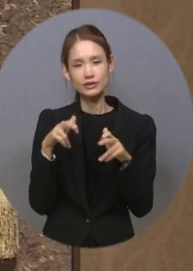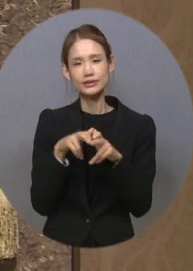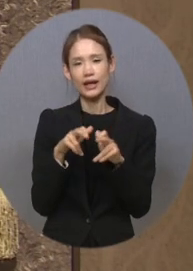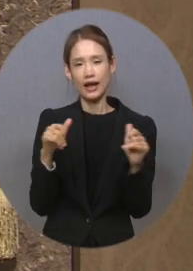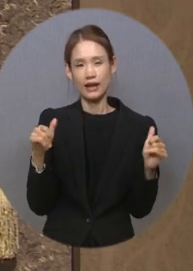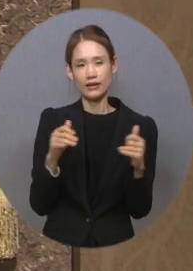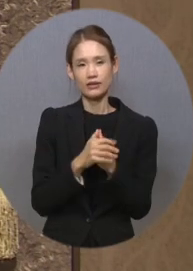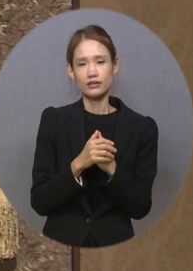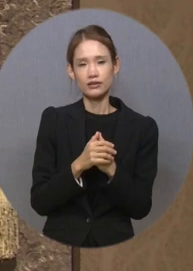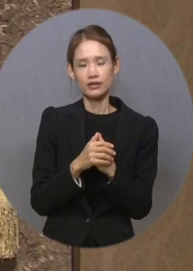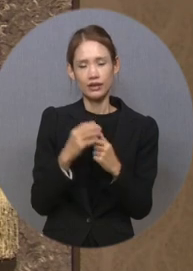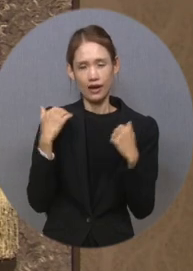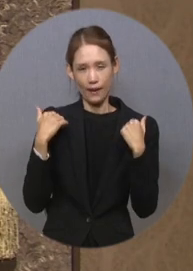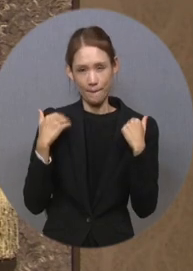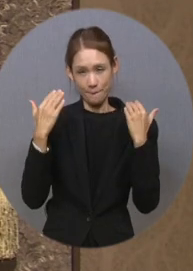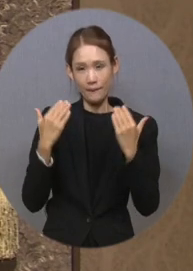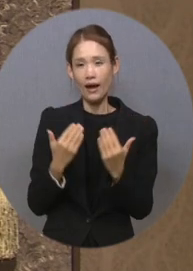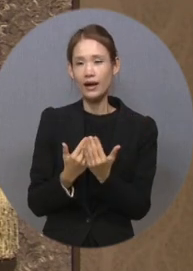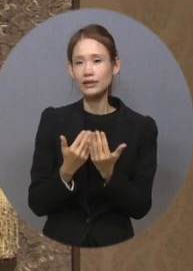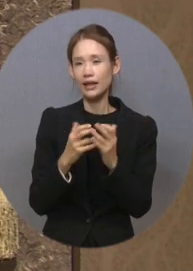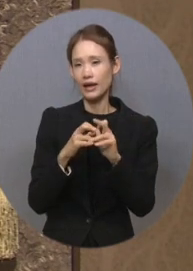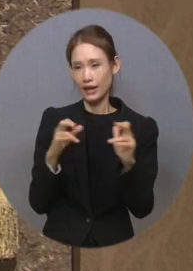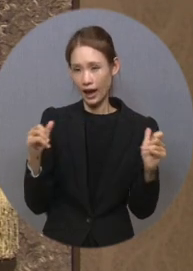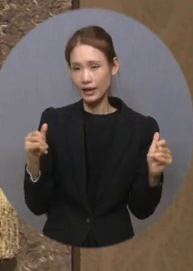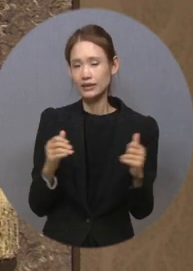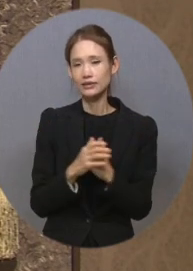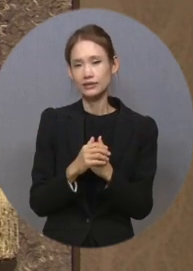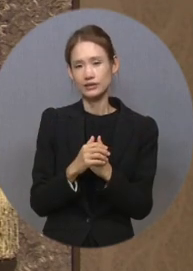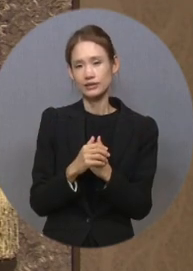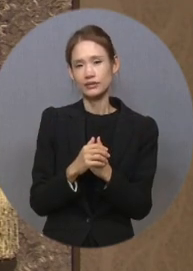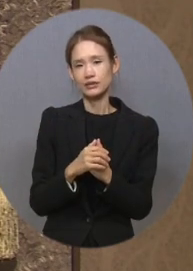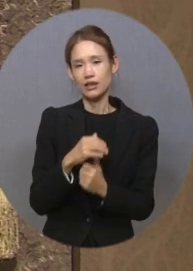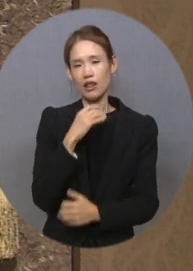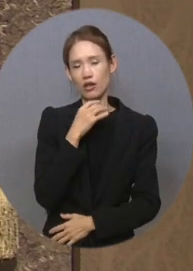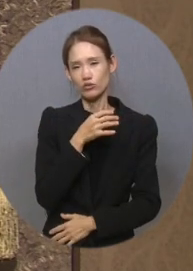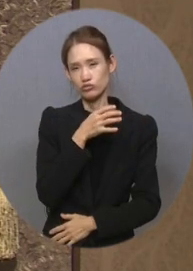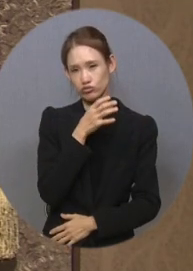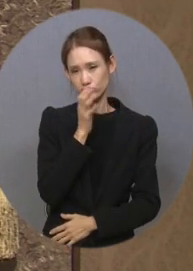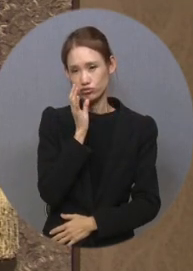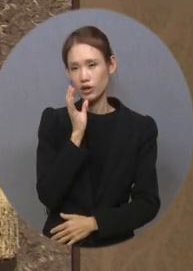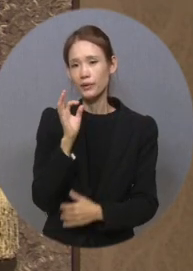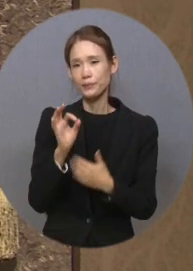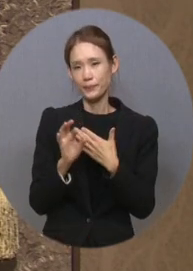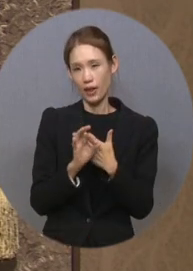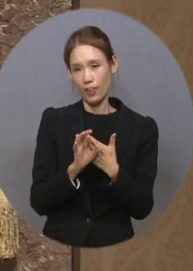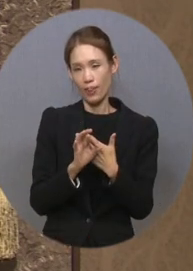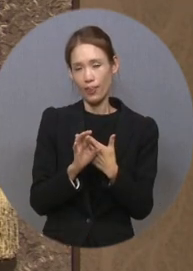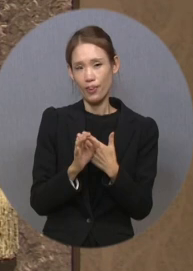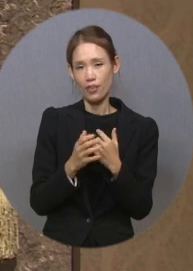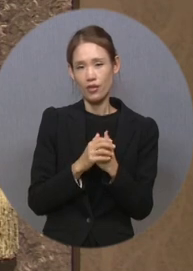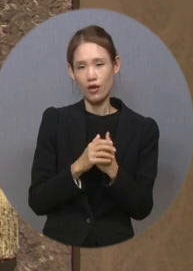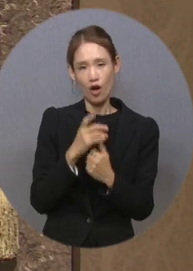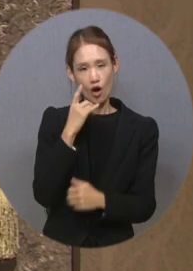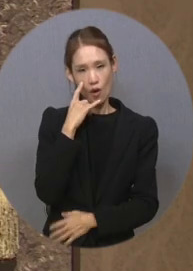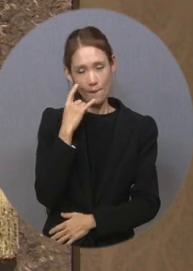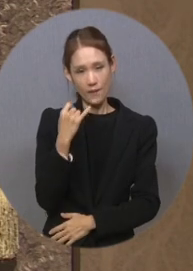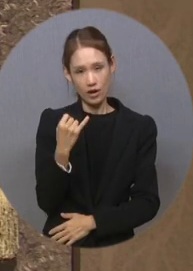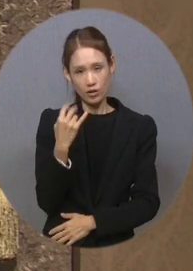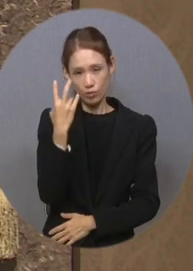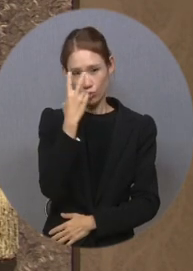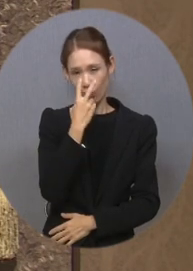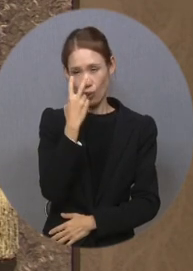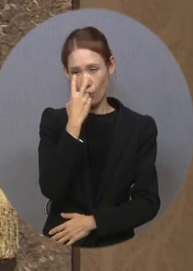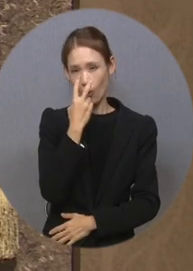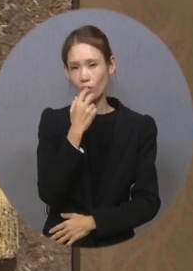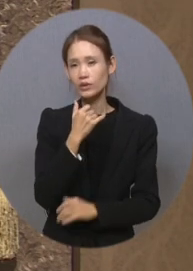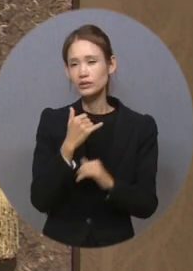네. 혹은 발달 장애아가 이제 나이가 들고 하면은 그 어머님들 보호자들이 참